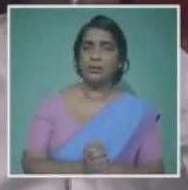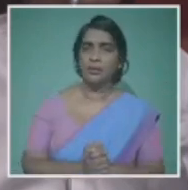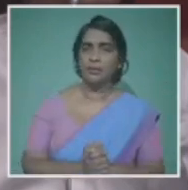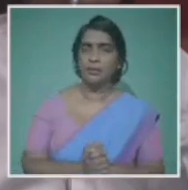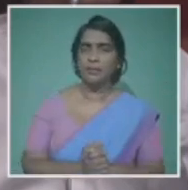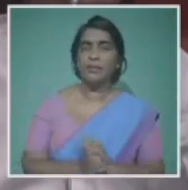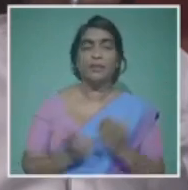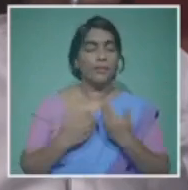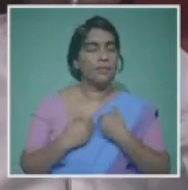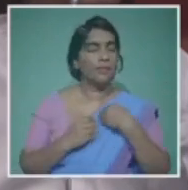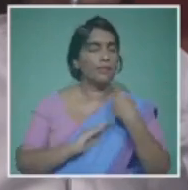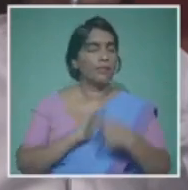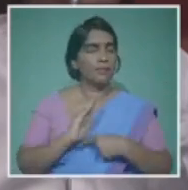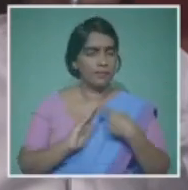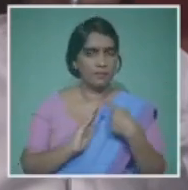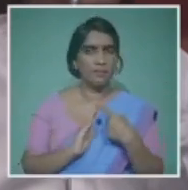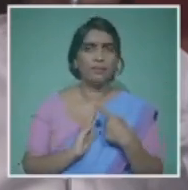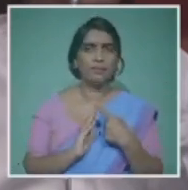අපේ රට